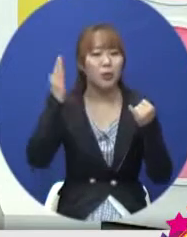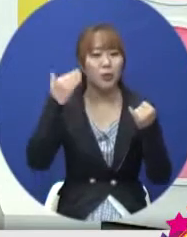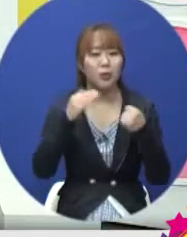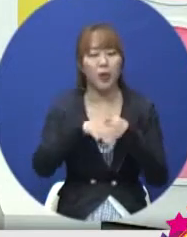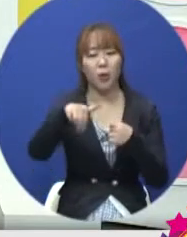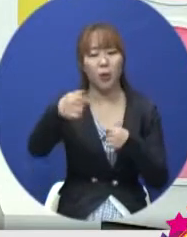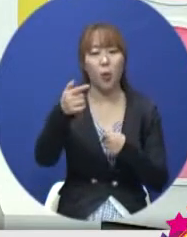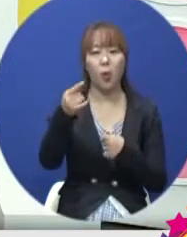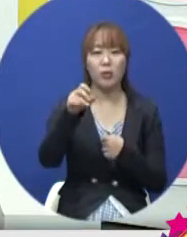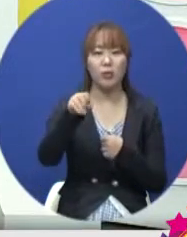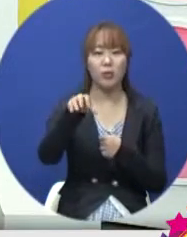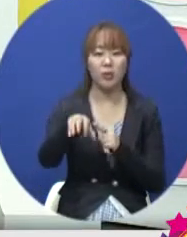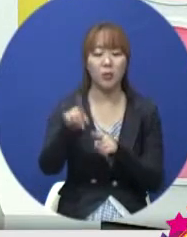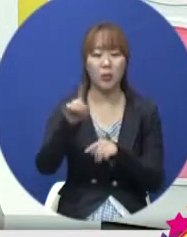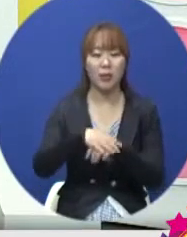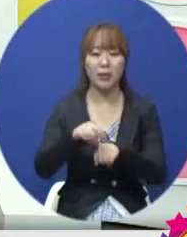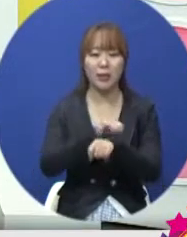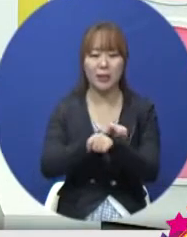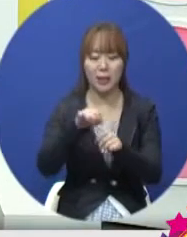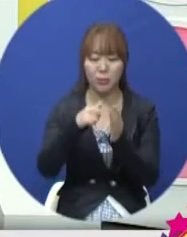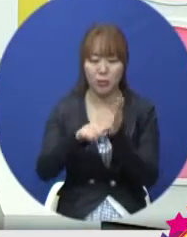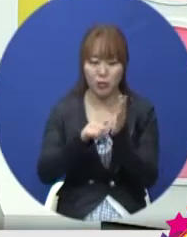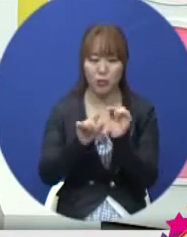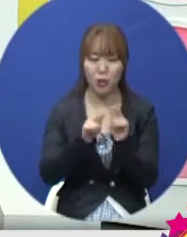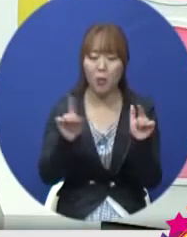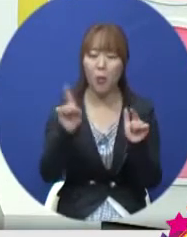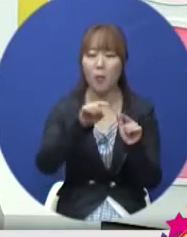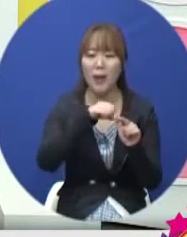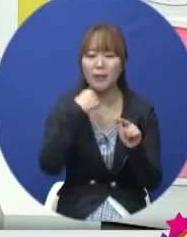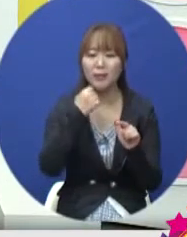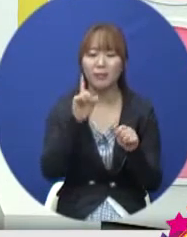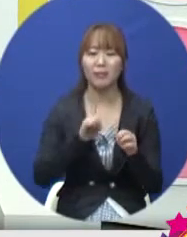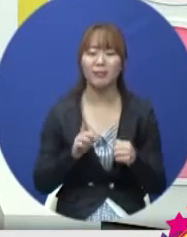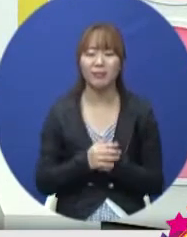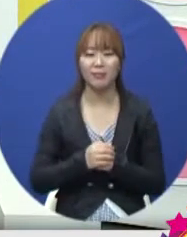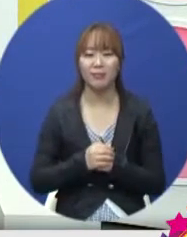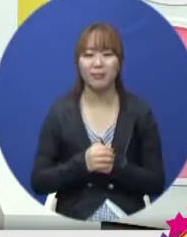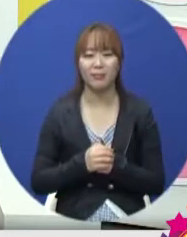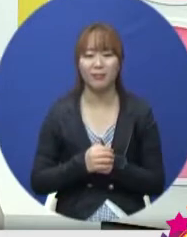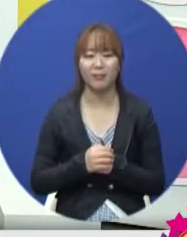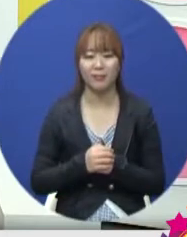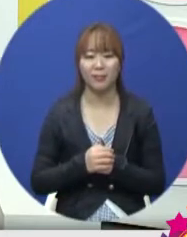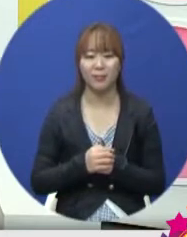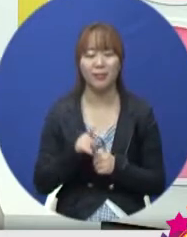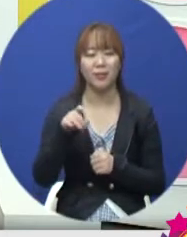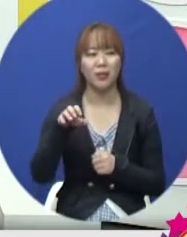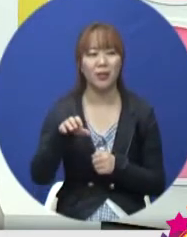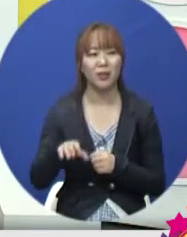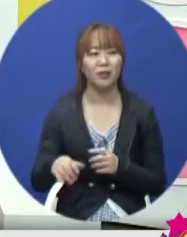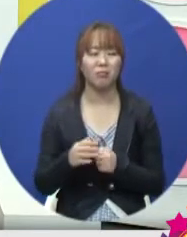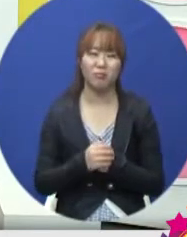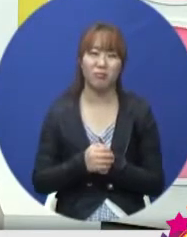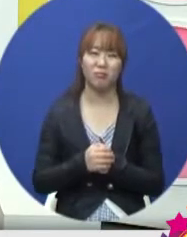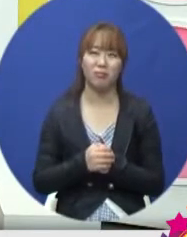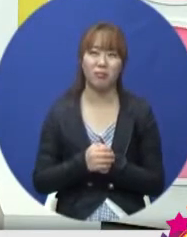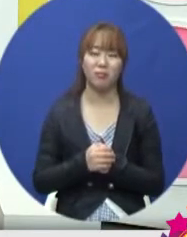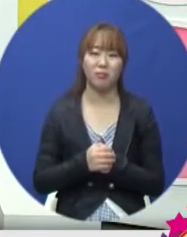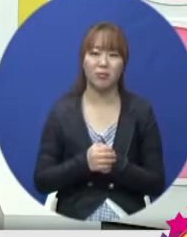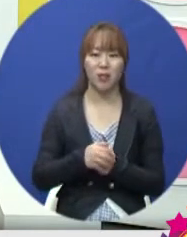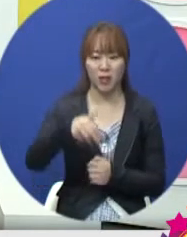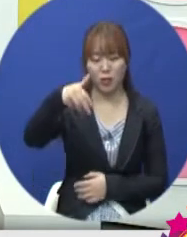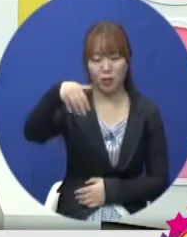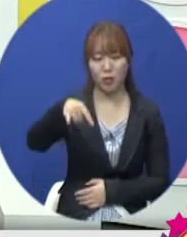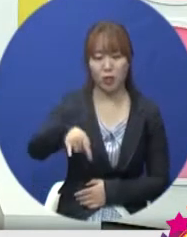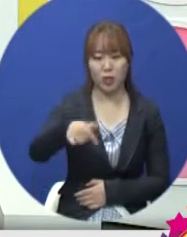요즘에 고흥에는 뭐 특산물이랄까 뭐가 맛있는 게 나나요? 아, 여기 특산물이란 건